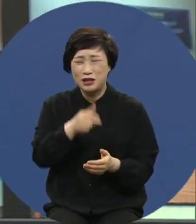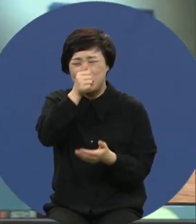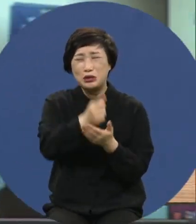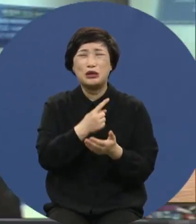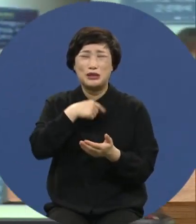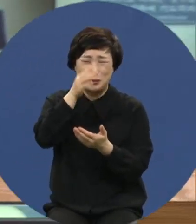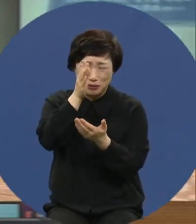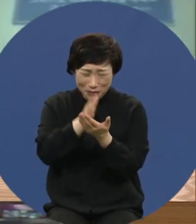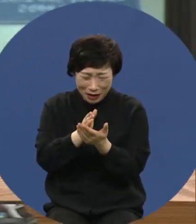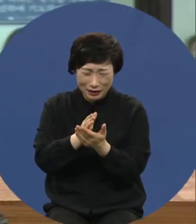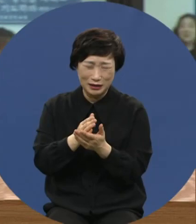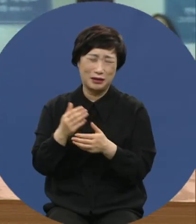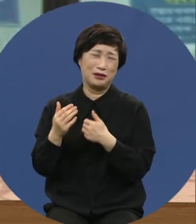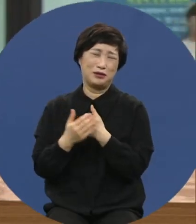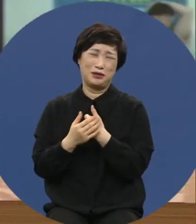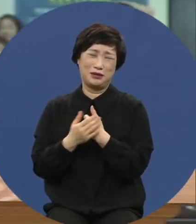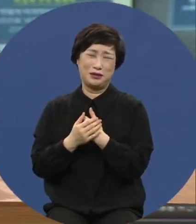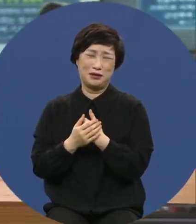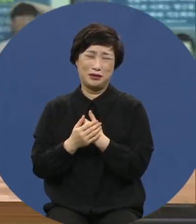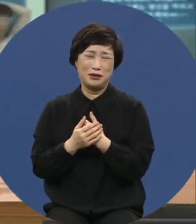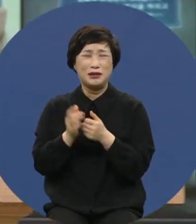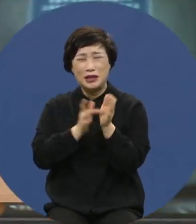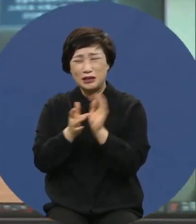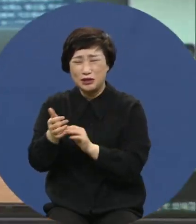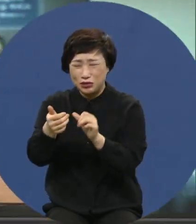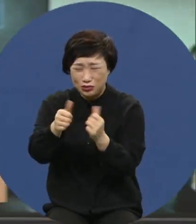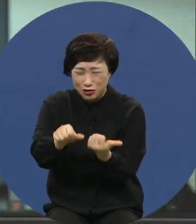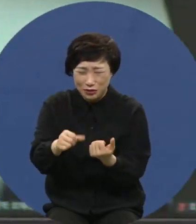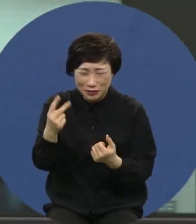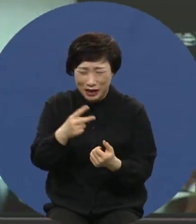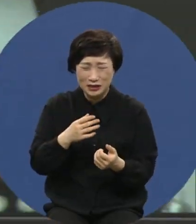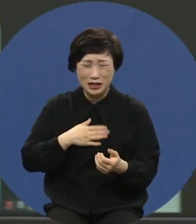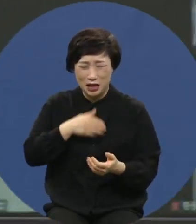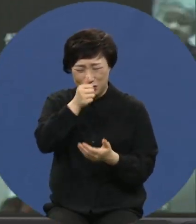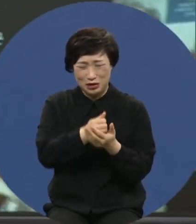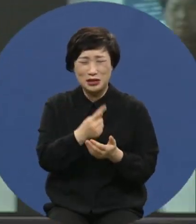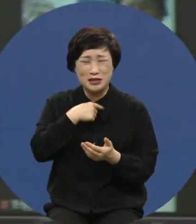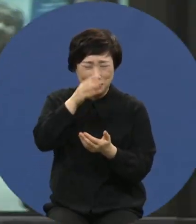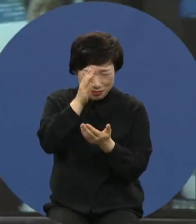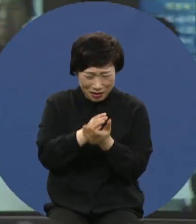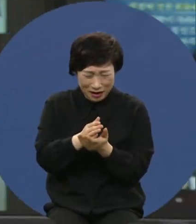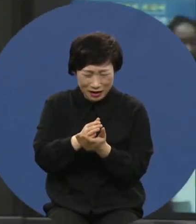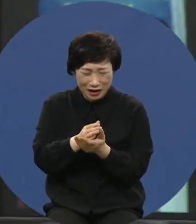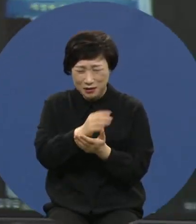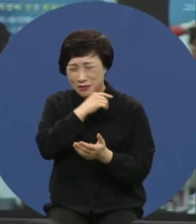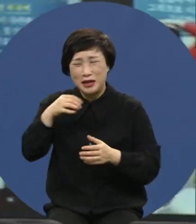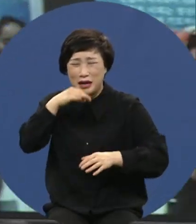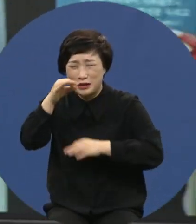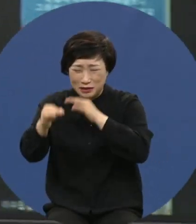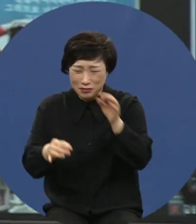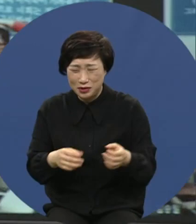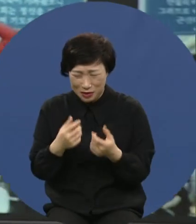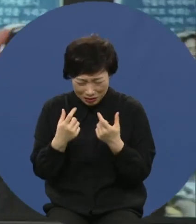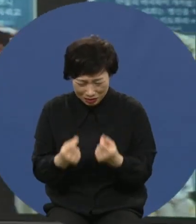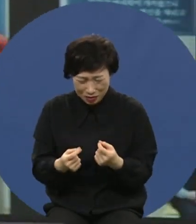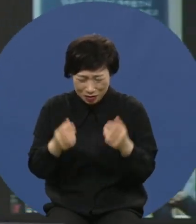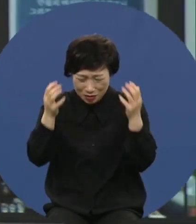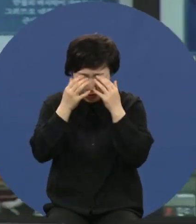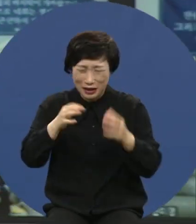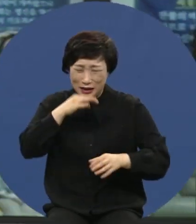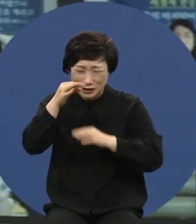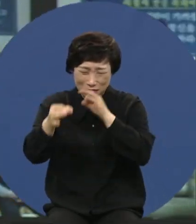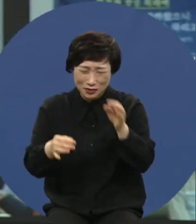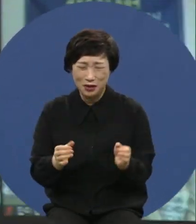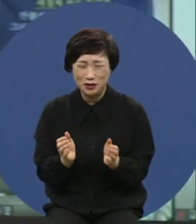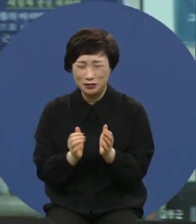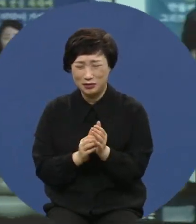죄를 범치 말아야 합니다. 예수 죽음이 다시는 죄를 범치 말라는 핏소리입니다. 고난의